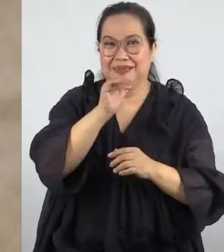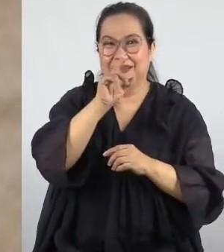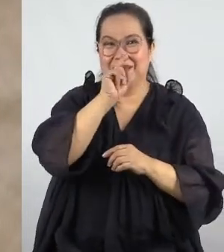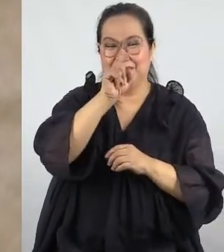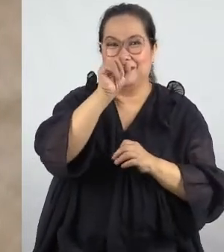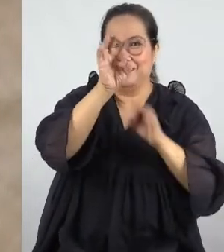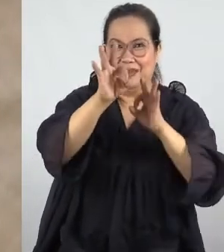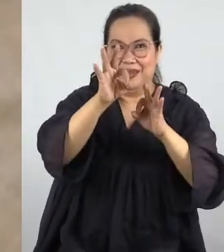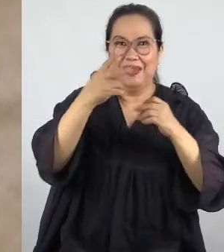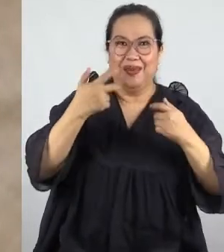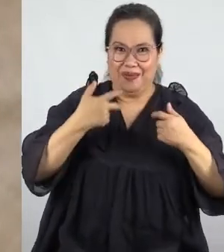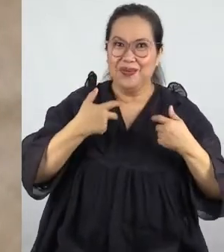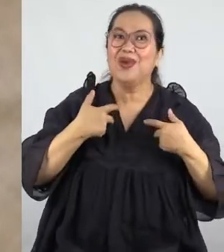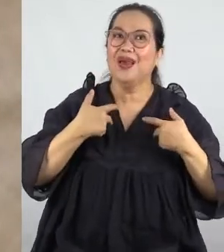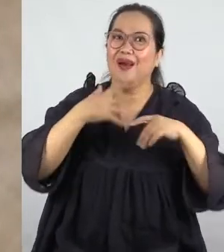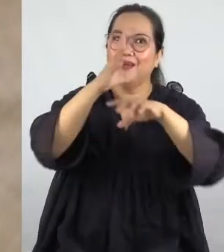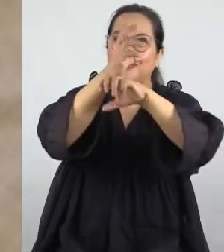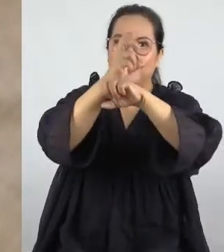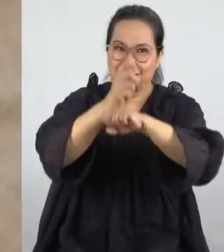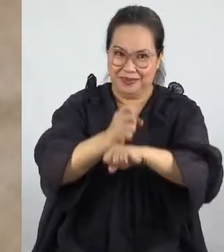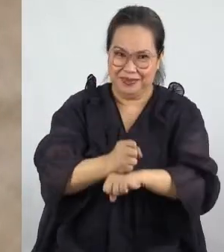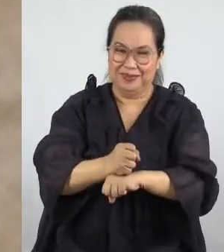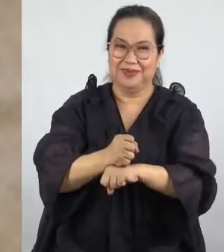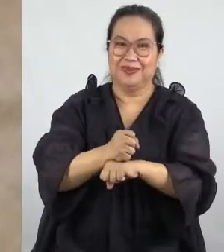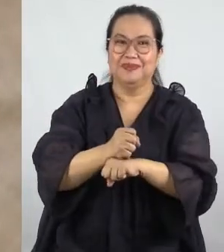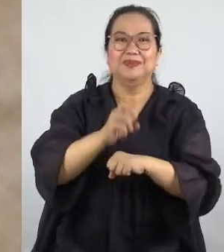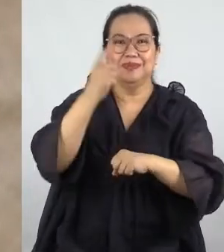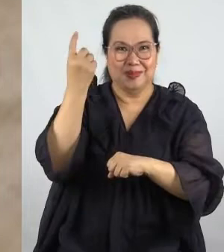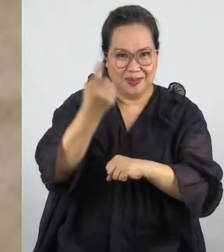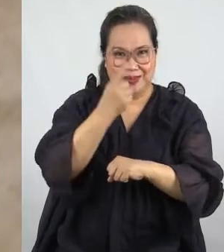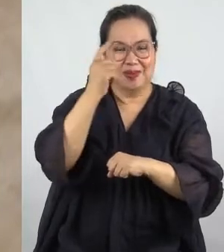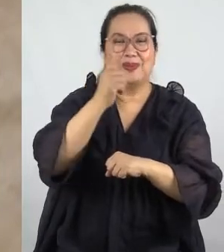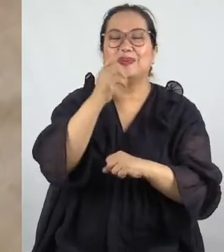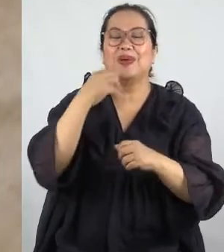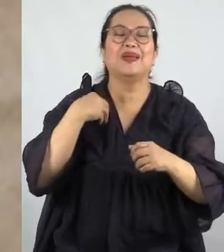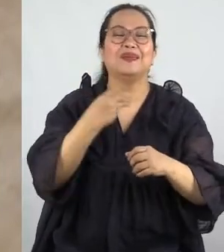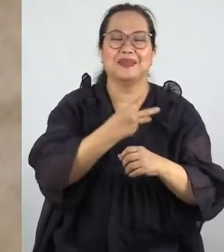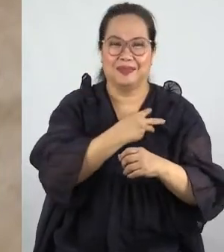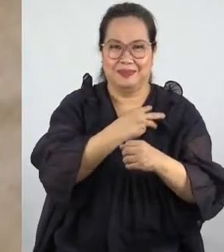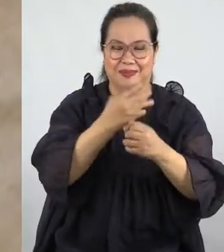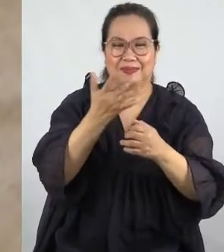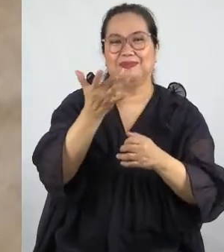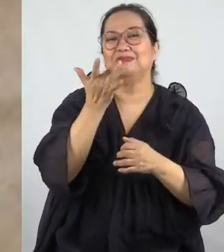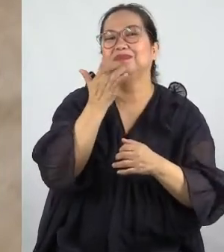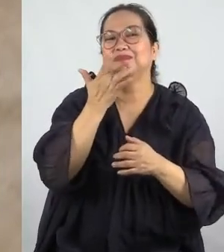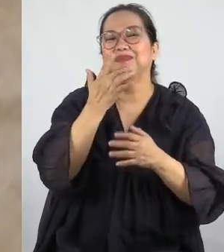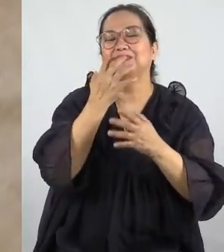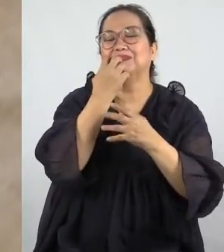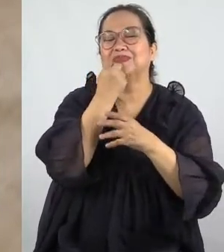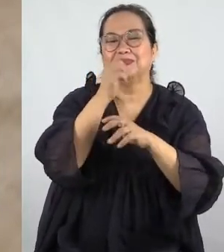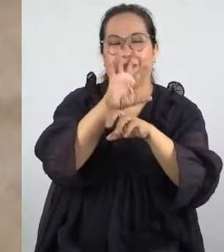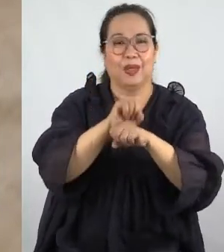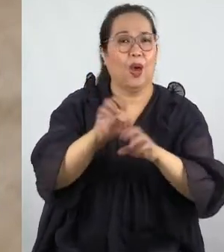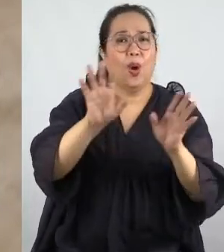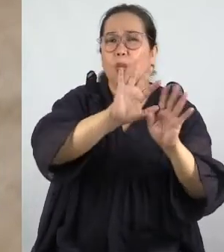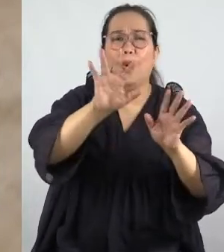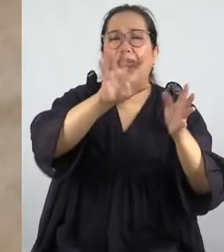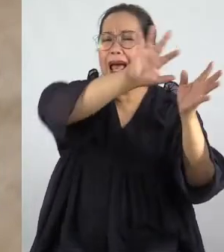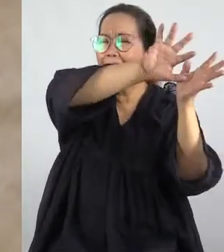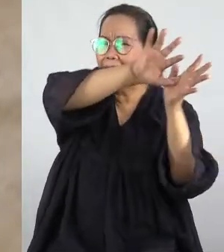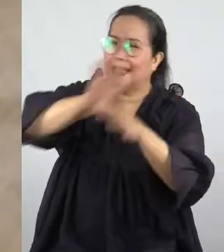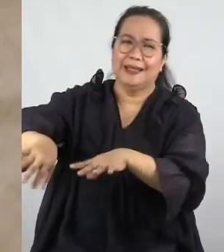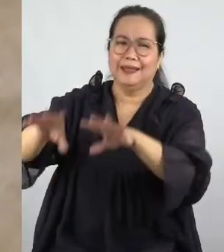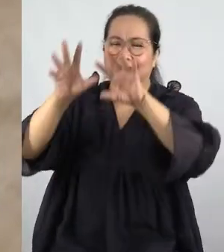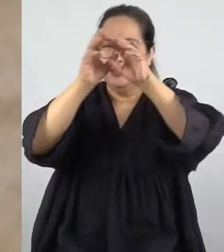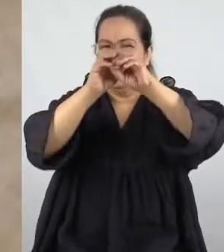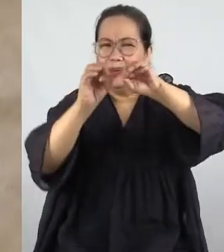Meron tayong ganyang pamahiin na hanggang ngayon tinatangi pa rin natin. Wala na po lahat yun.